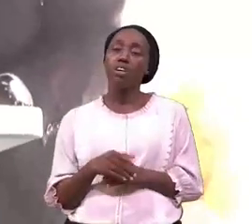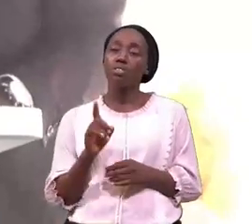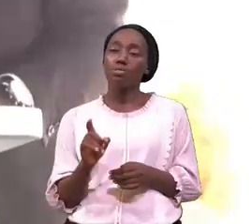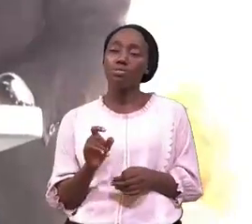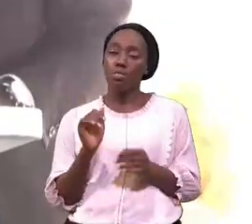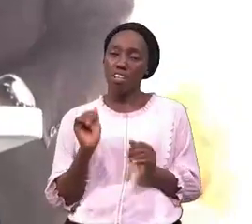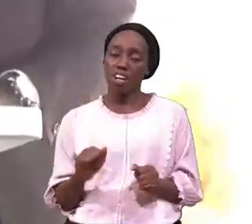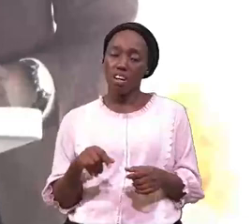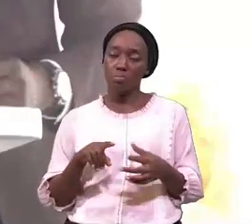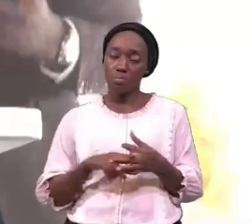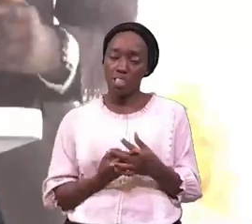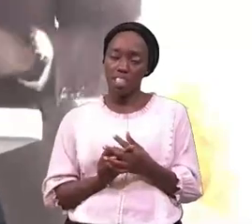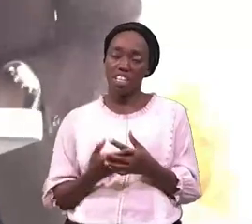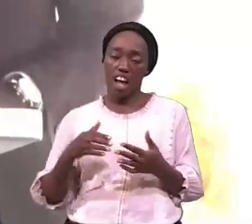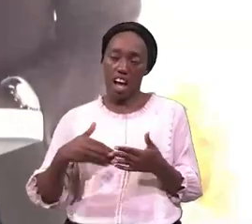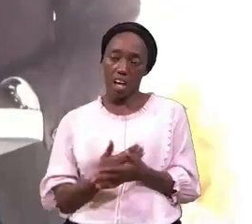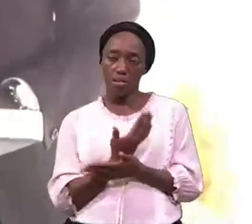peux commencer à nouveau.